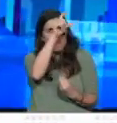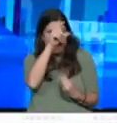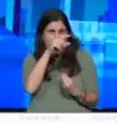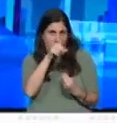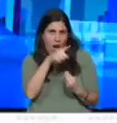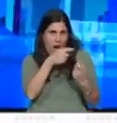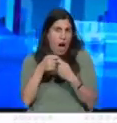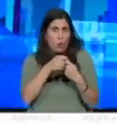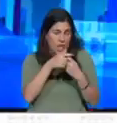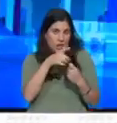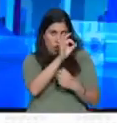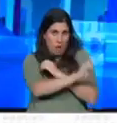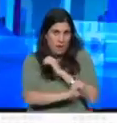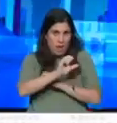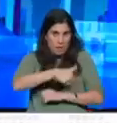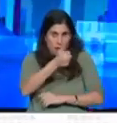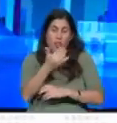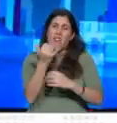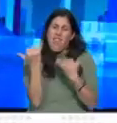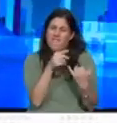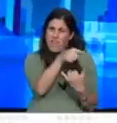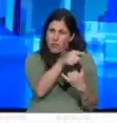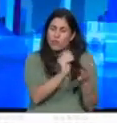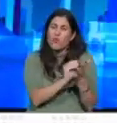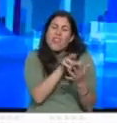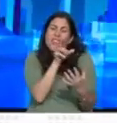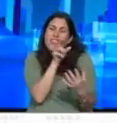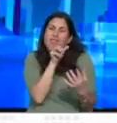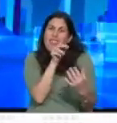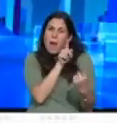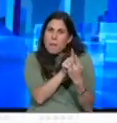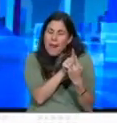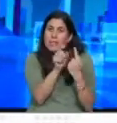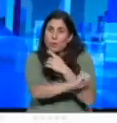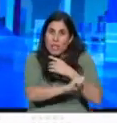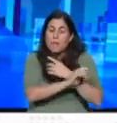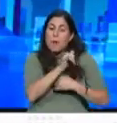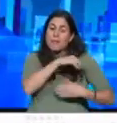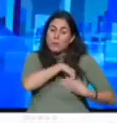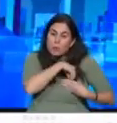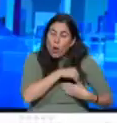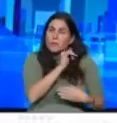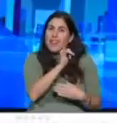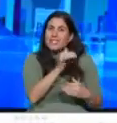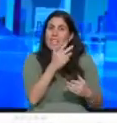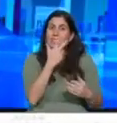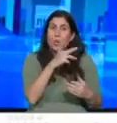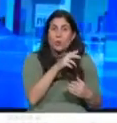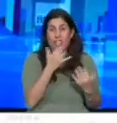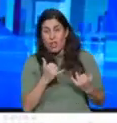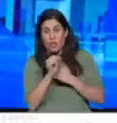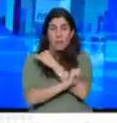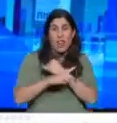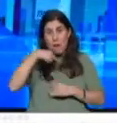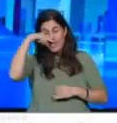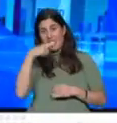למינהל. כן. אנחנו הבאנו אותם כדי לדבר עם הסטודנטים עצמם, כדי שהם ידברו על מה זה מוסריות ומה זה ציונות. זה שהמכללה עכשיו מתגאה בזה שהיא